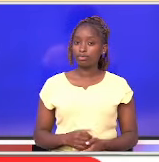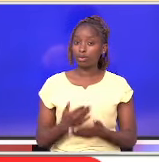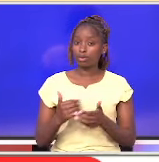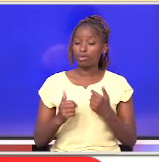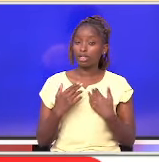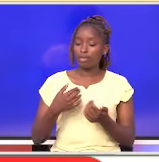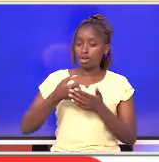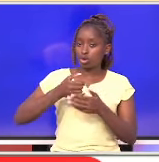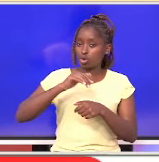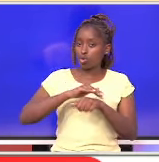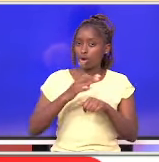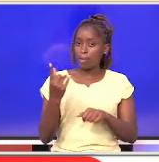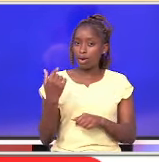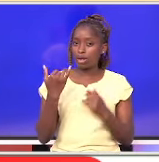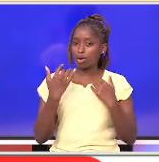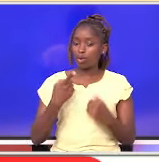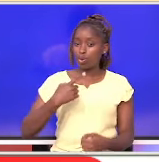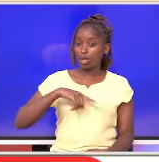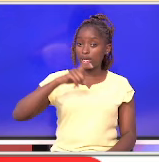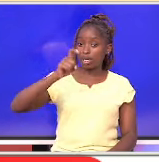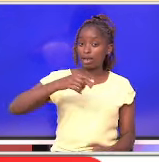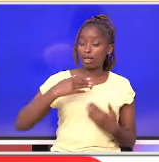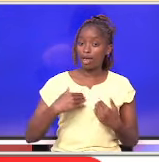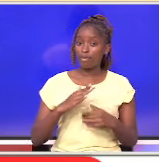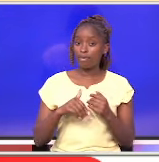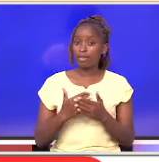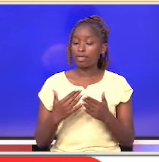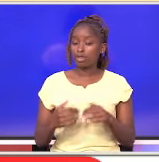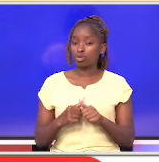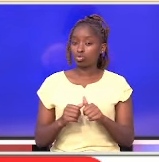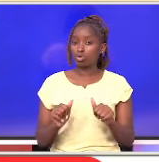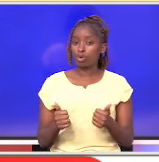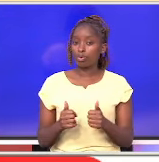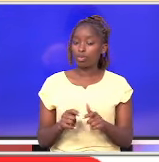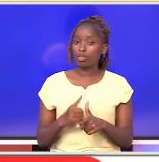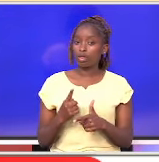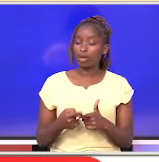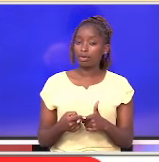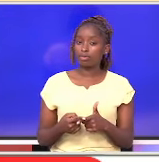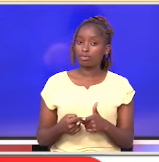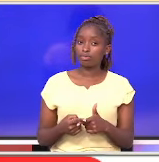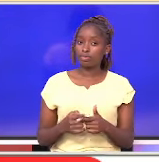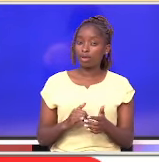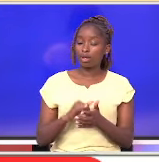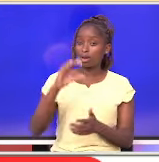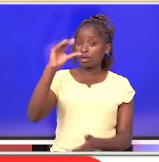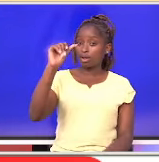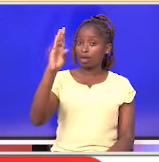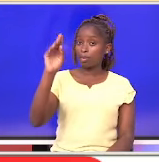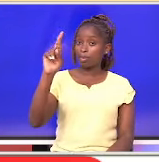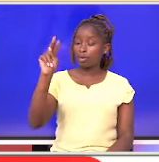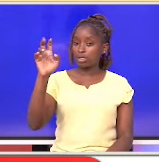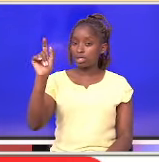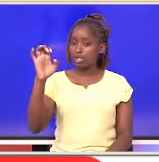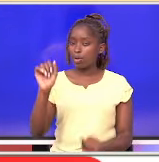we needed to buy furniture, more so the, what do you call this, the cabinet, so that we could be saving this thing.